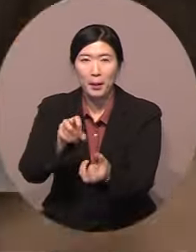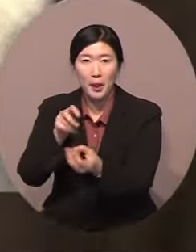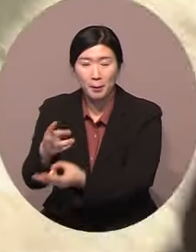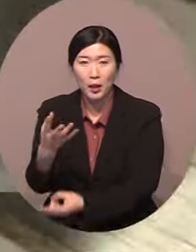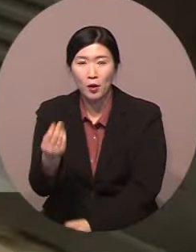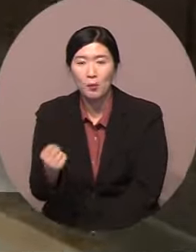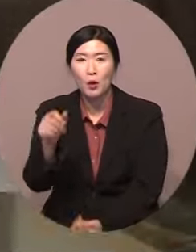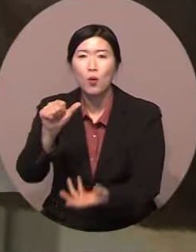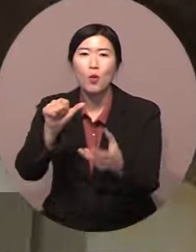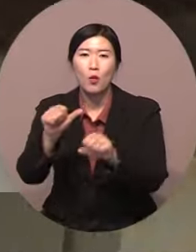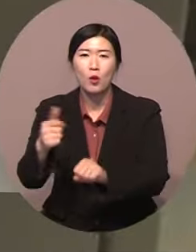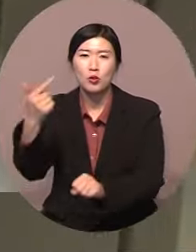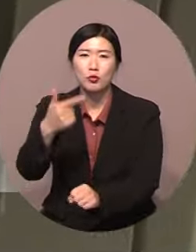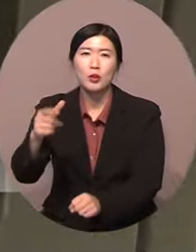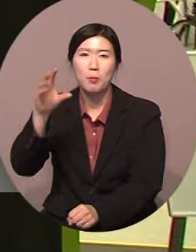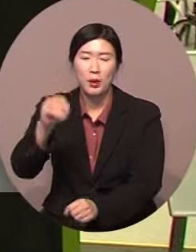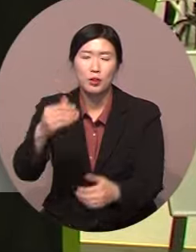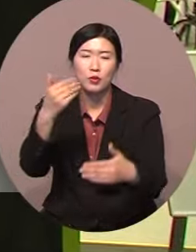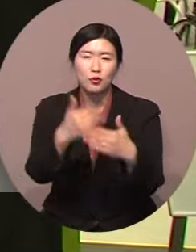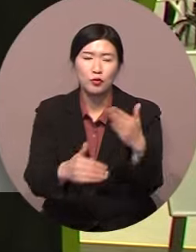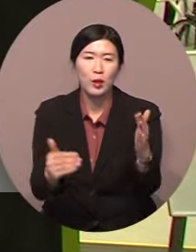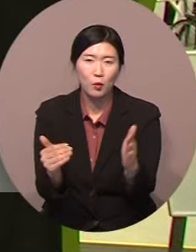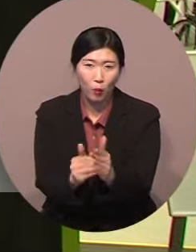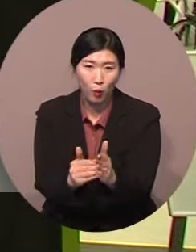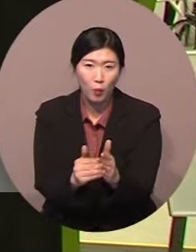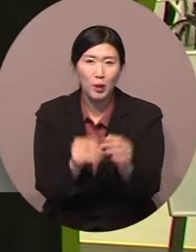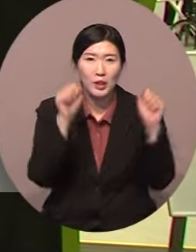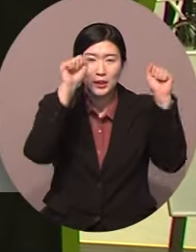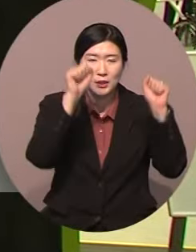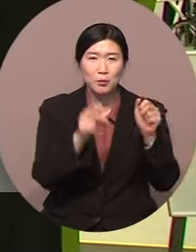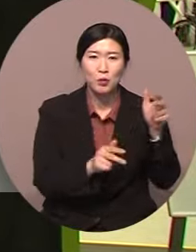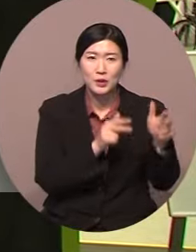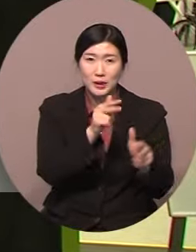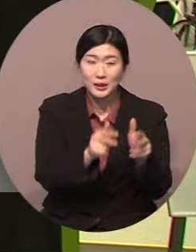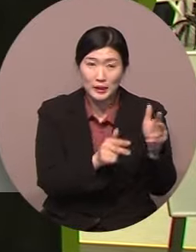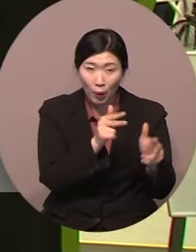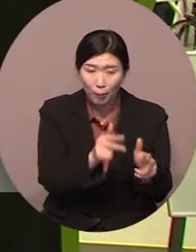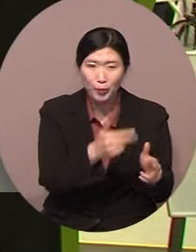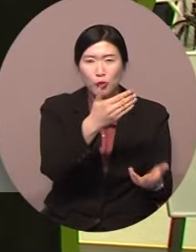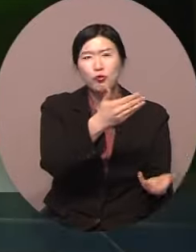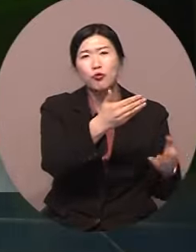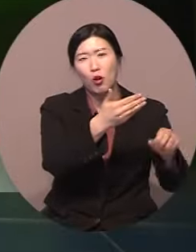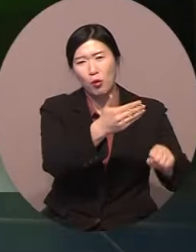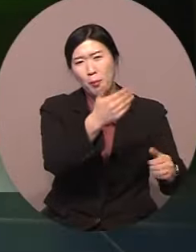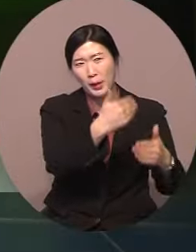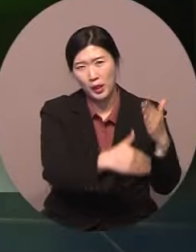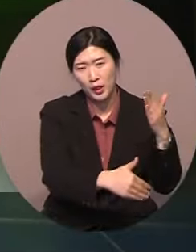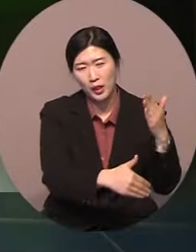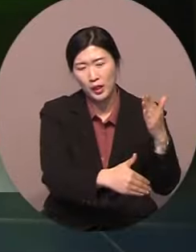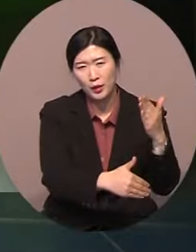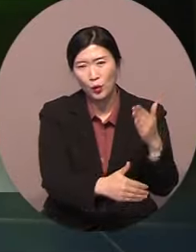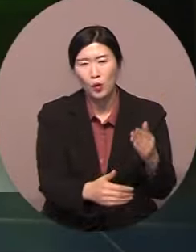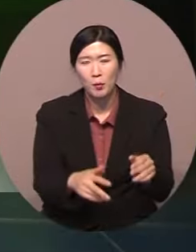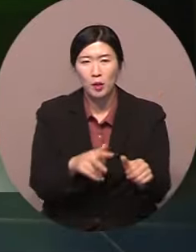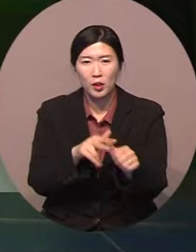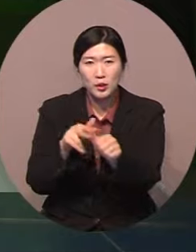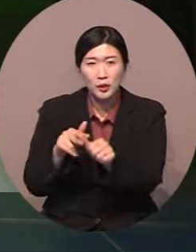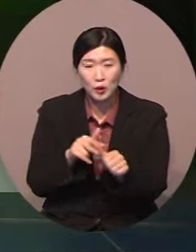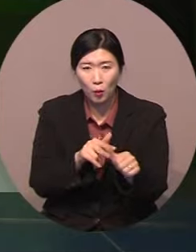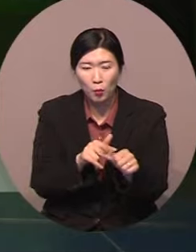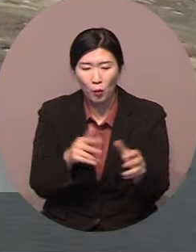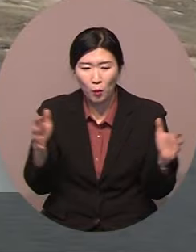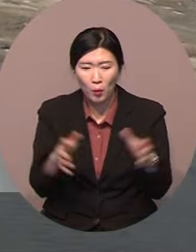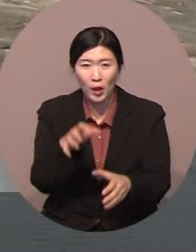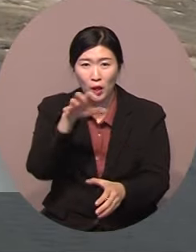등 경비를 축소했고 스포츠 산업 혁신 기반 조성 사업 9억 원, 공간정보 통합